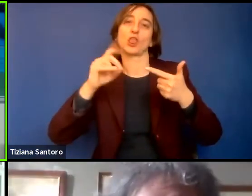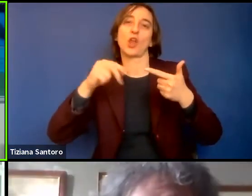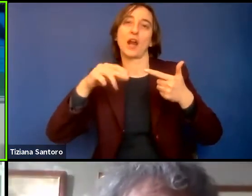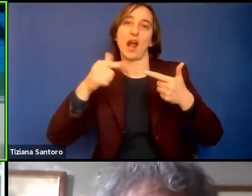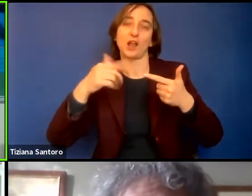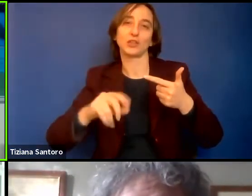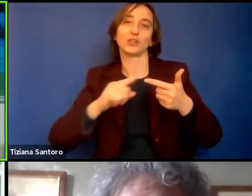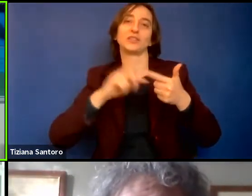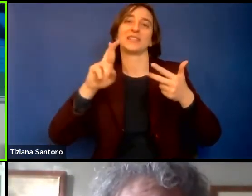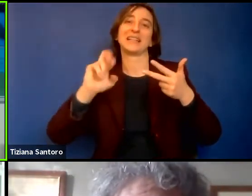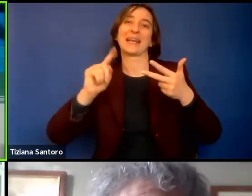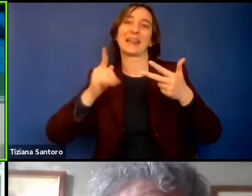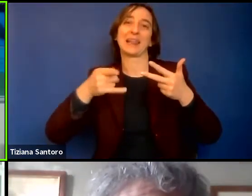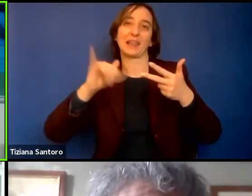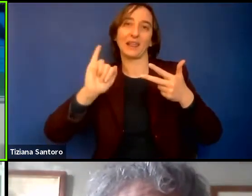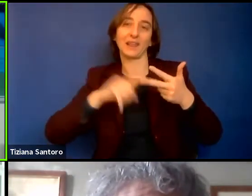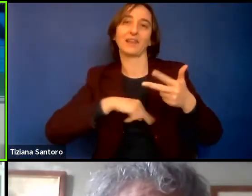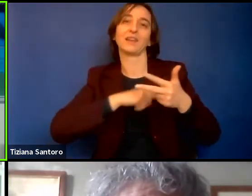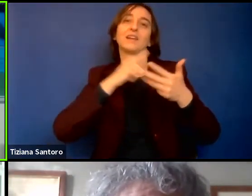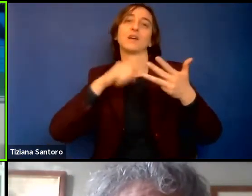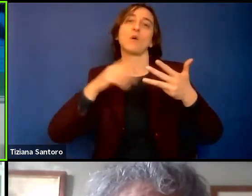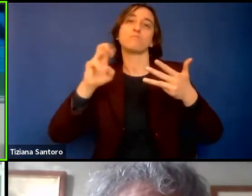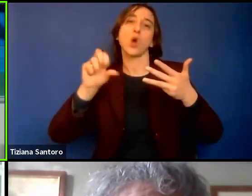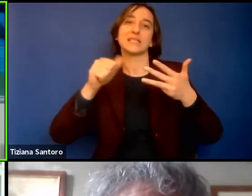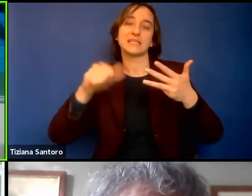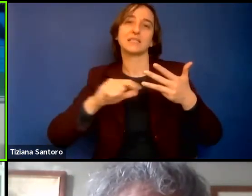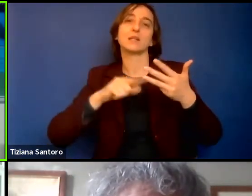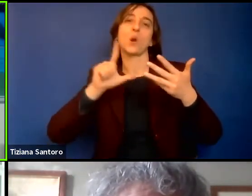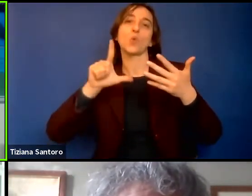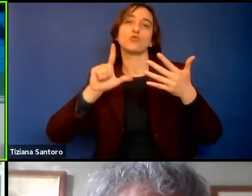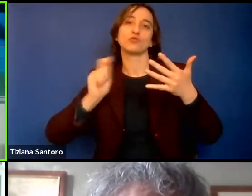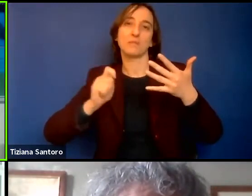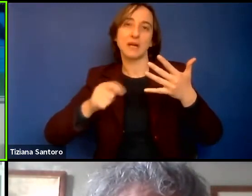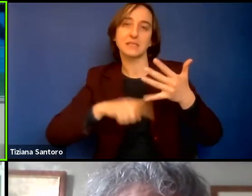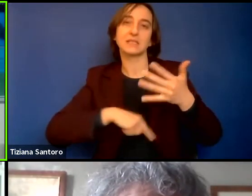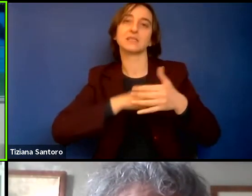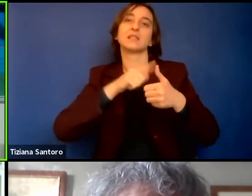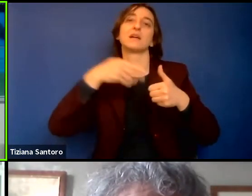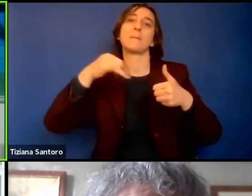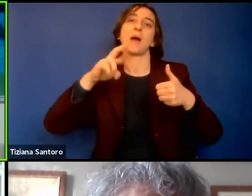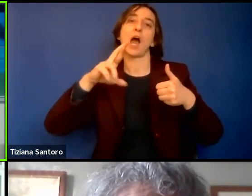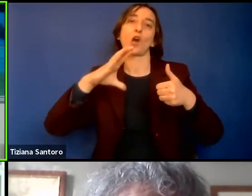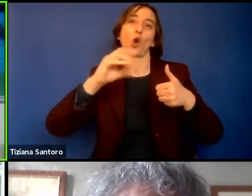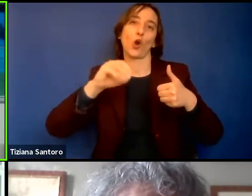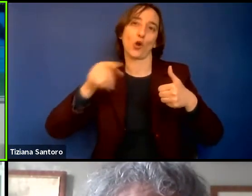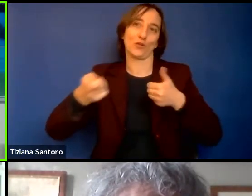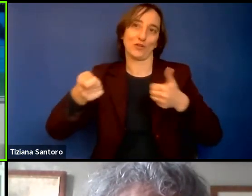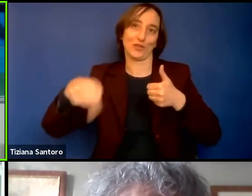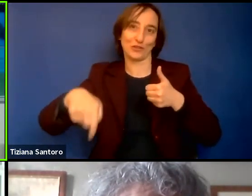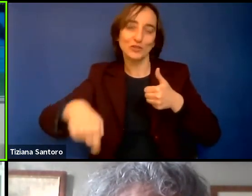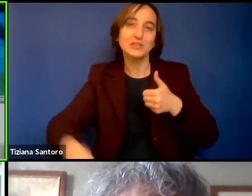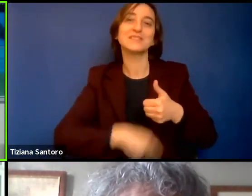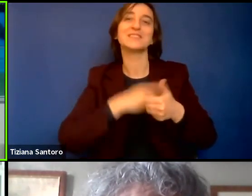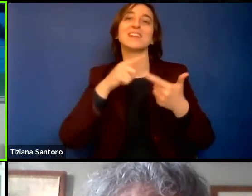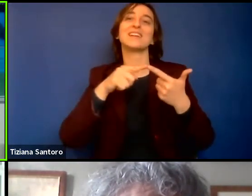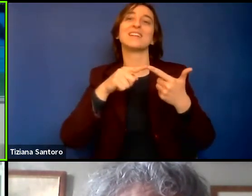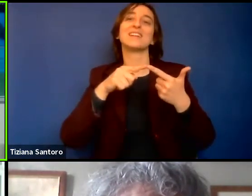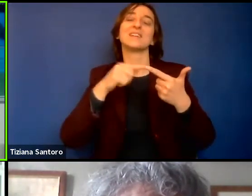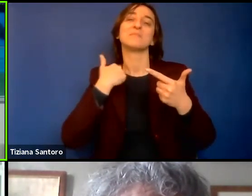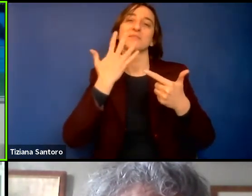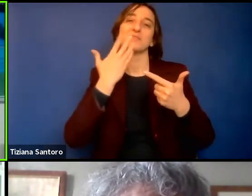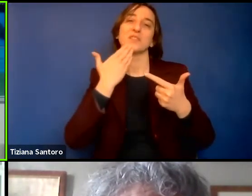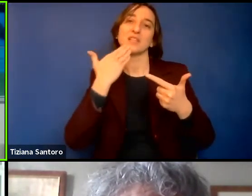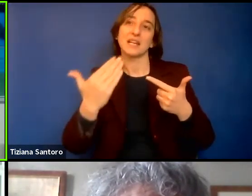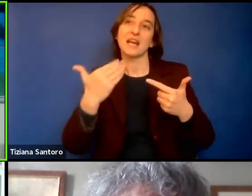Barbara Righi, Lucilla Boschi, Luigi Mazza, Marco, il nostro regista, e volevo ringraziare